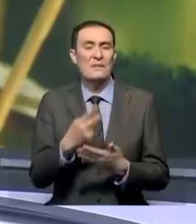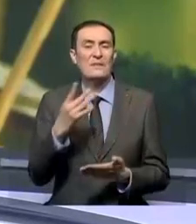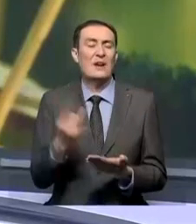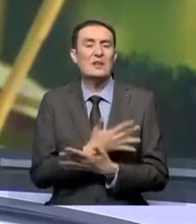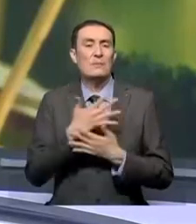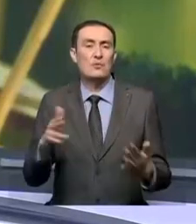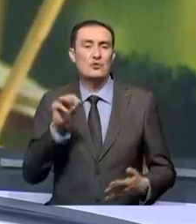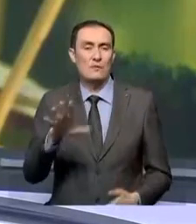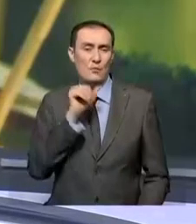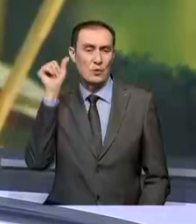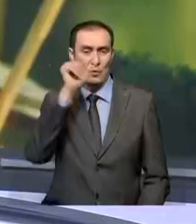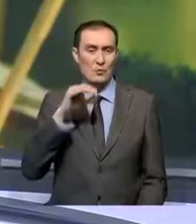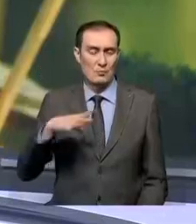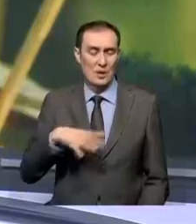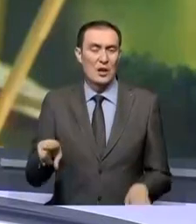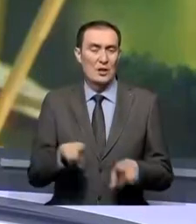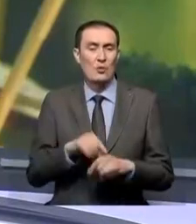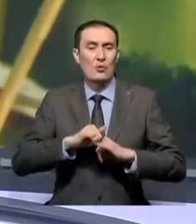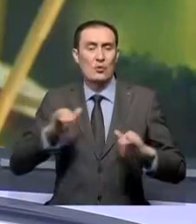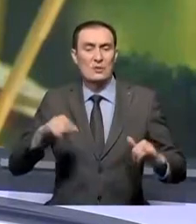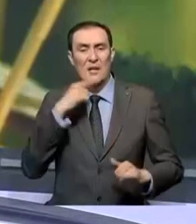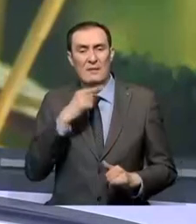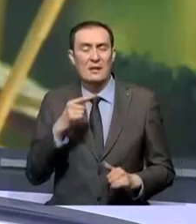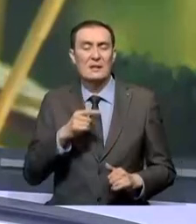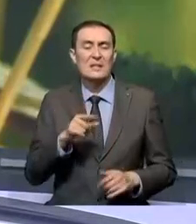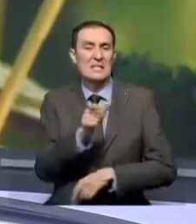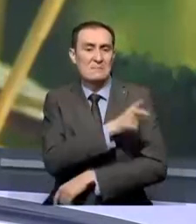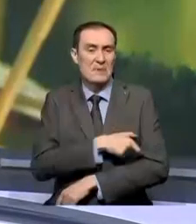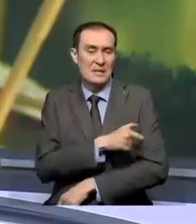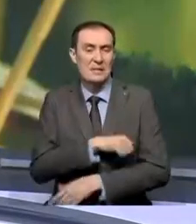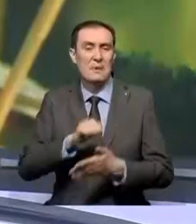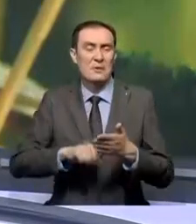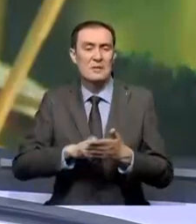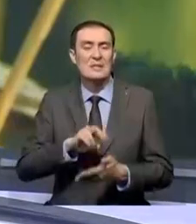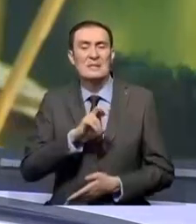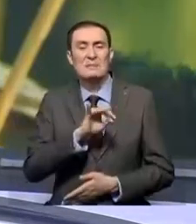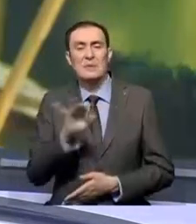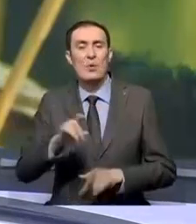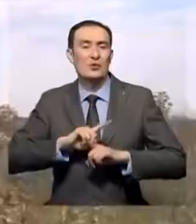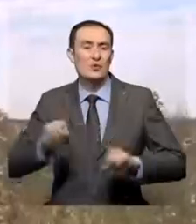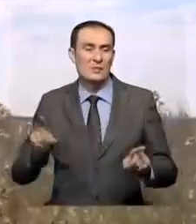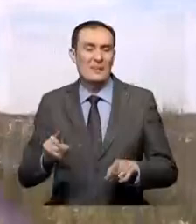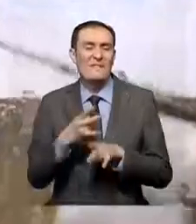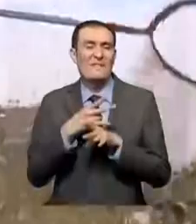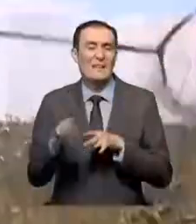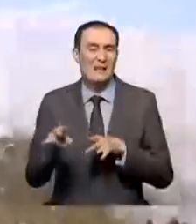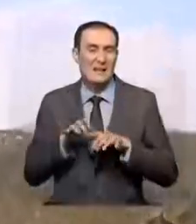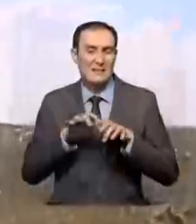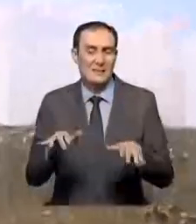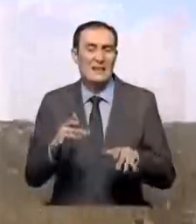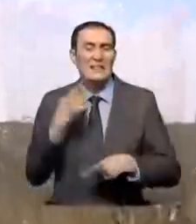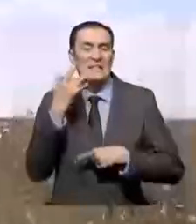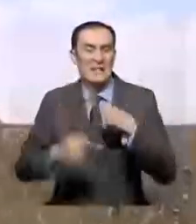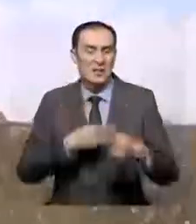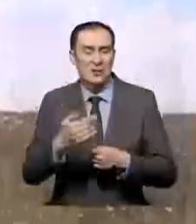вдвое больше прошлогоднего показателя. Такой рост специалисты и территориальные инспекции связывают с биологической особенностью вредителей,